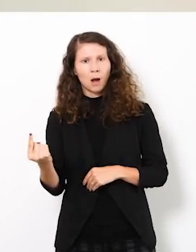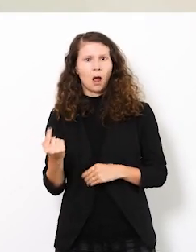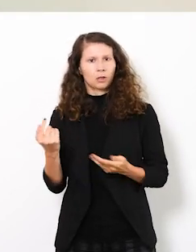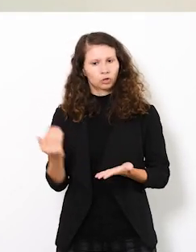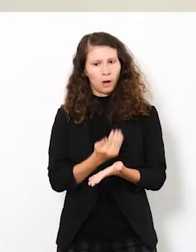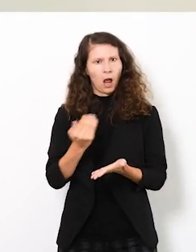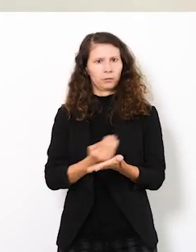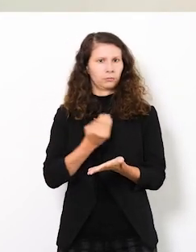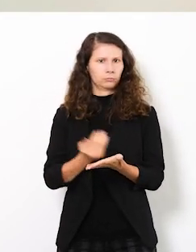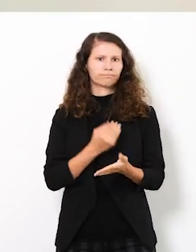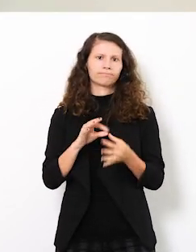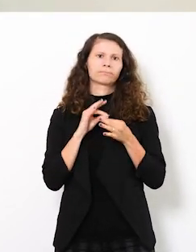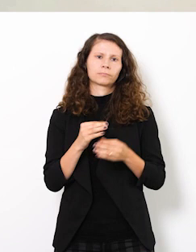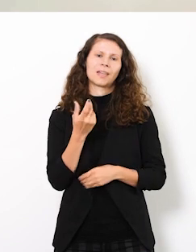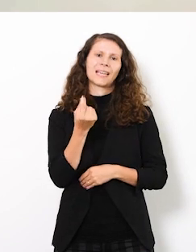kapitalgestützt heißt das,